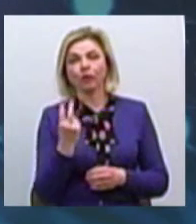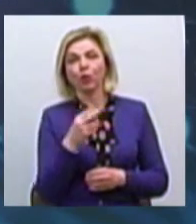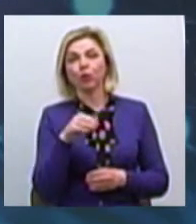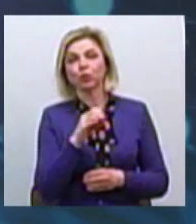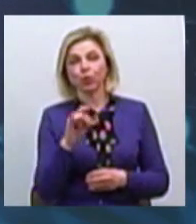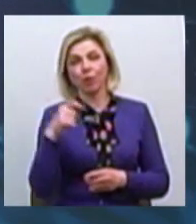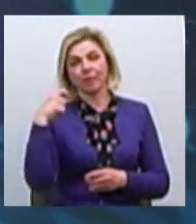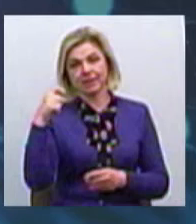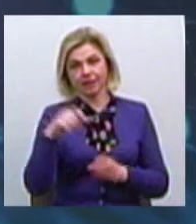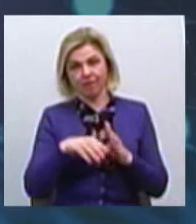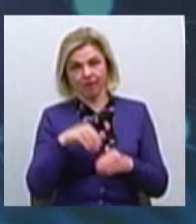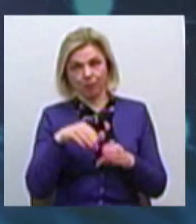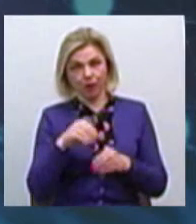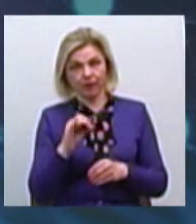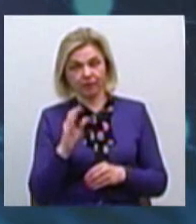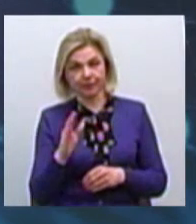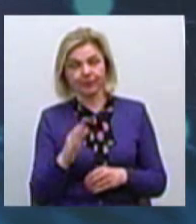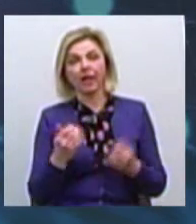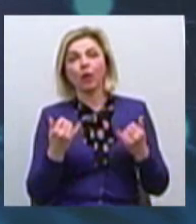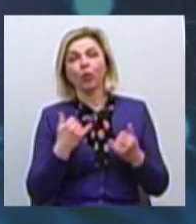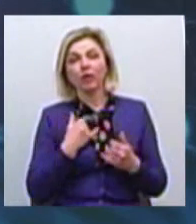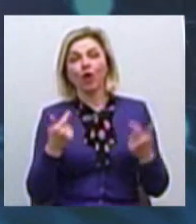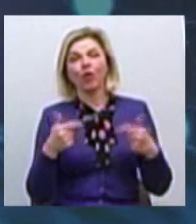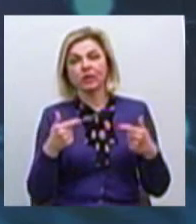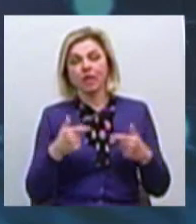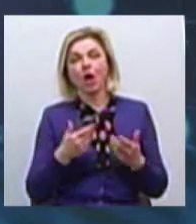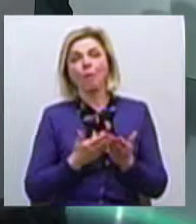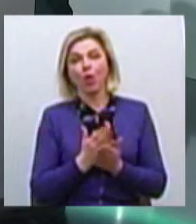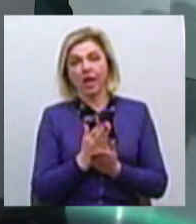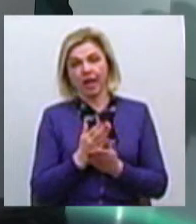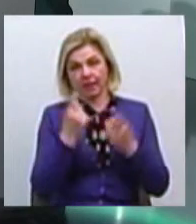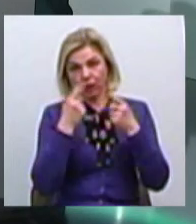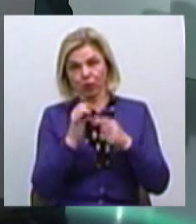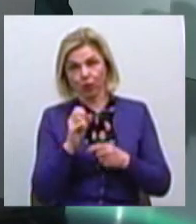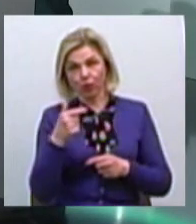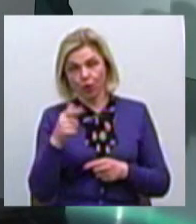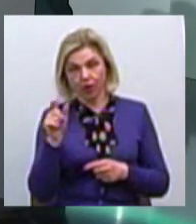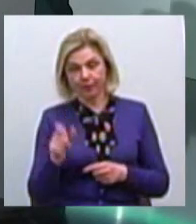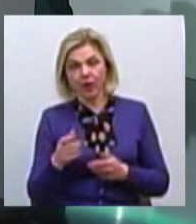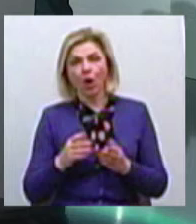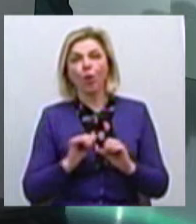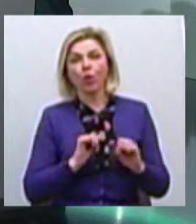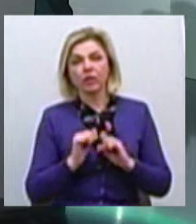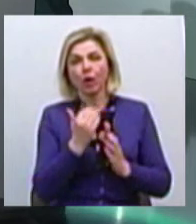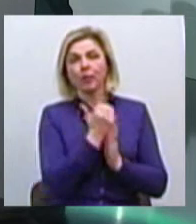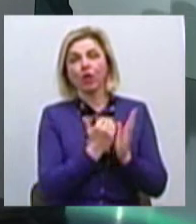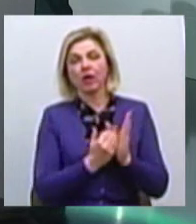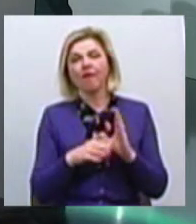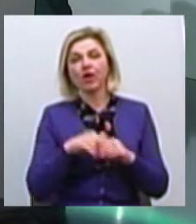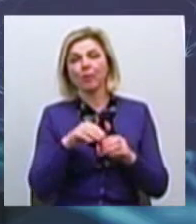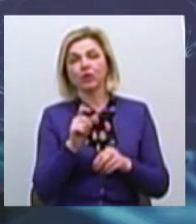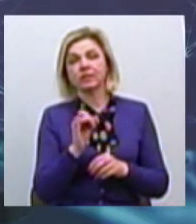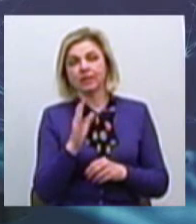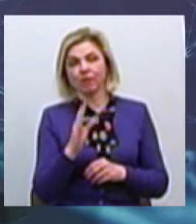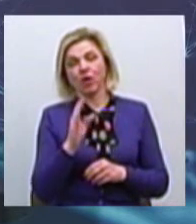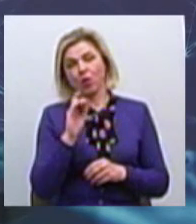виборів. Отже, у нас в гостях політтехнолог, координатор програм Комітету виборців України Миколаївської області